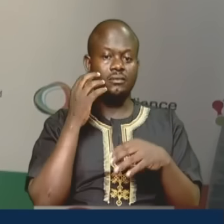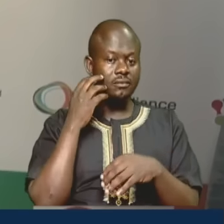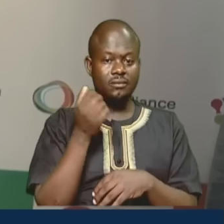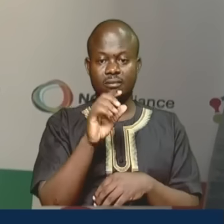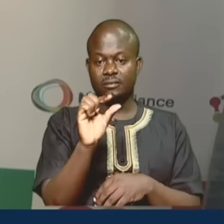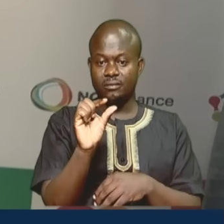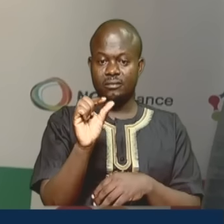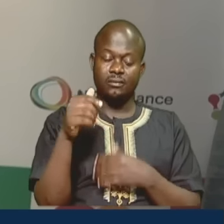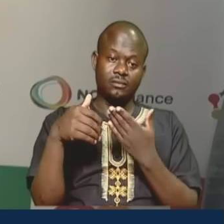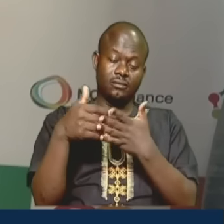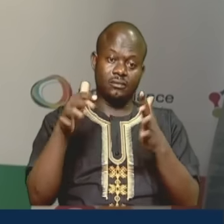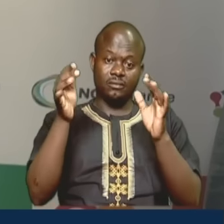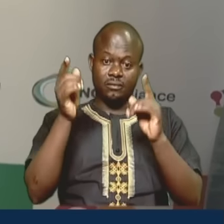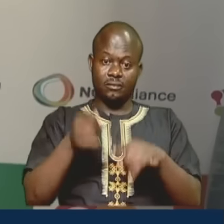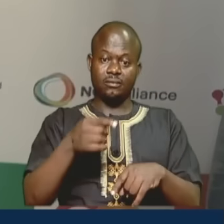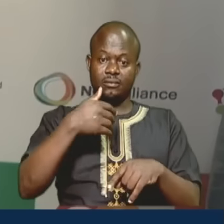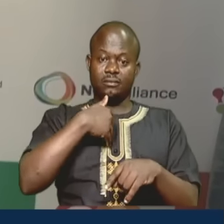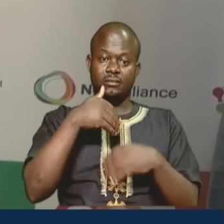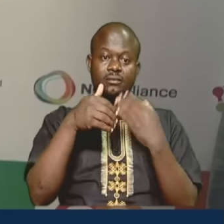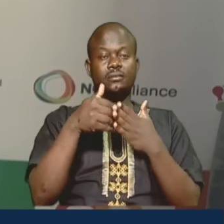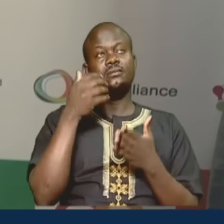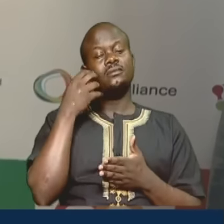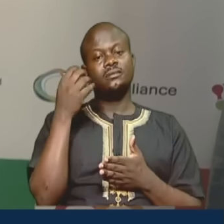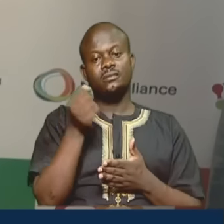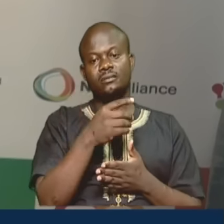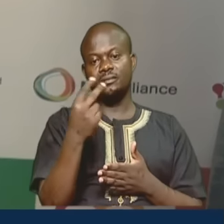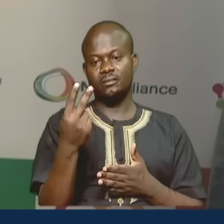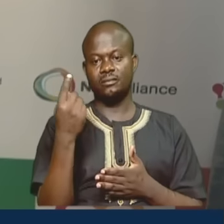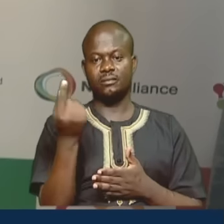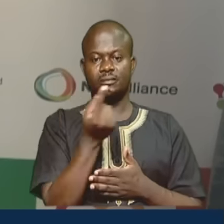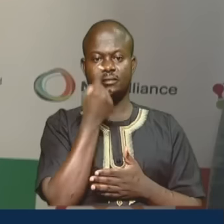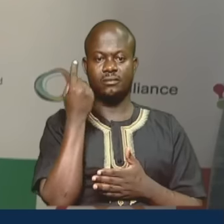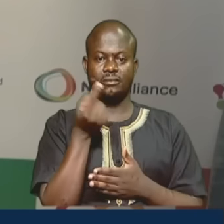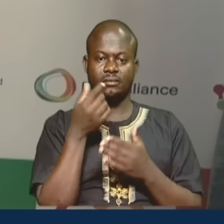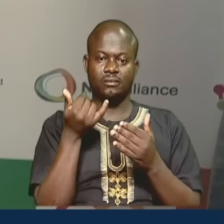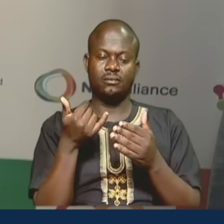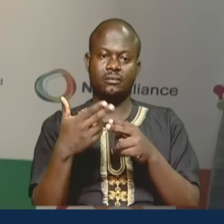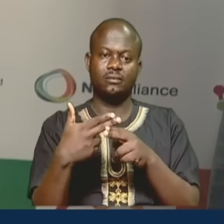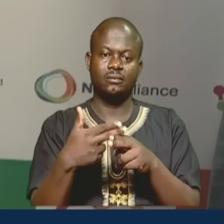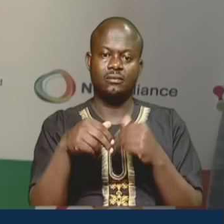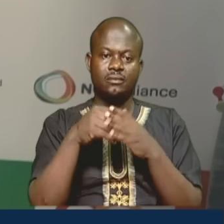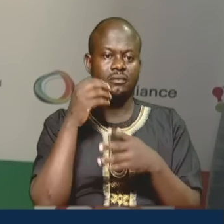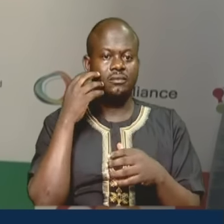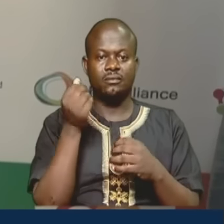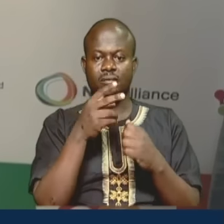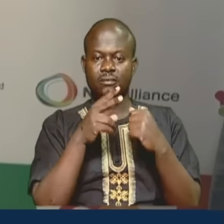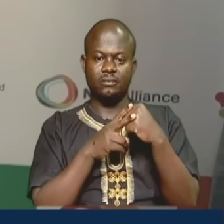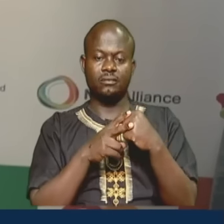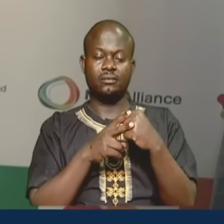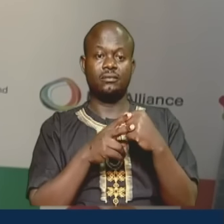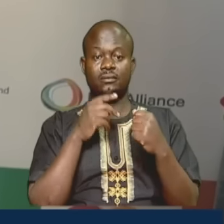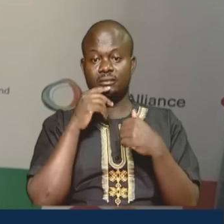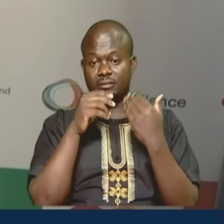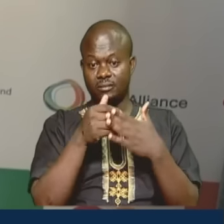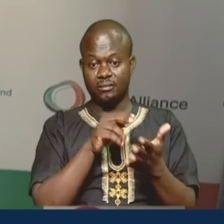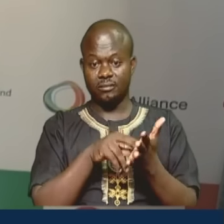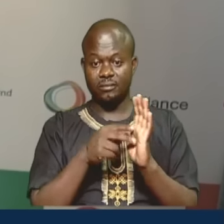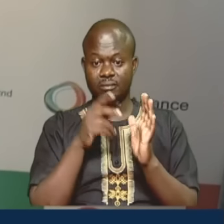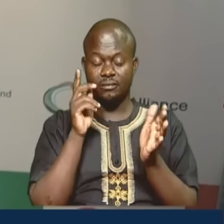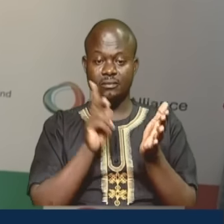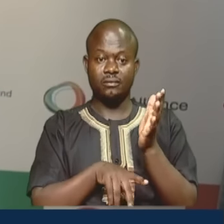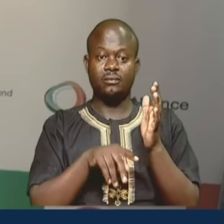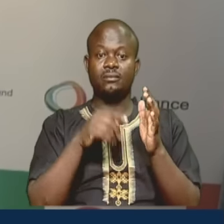rwose watugezeho afite amezi 2 yonyine ubu ngubu bageze amezi 7 rero ni ukuvuga yuko